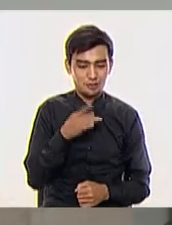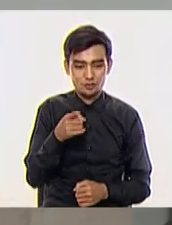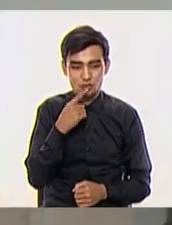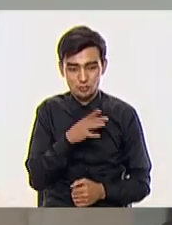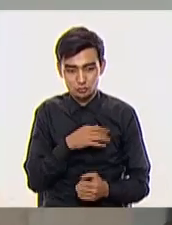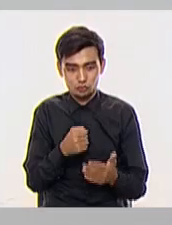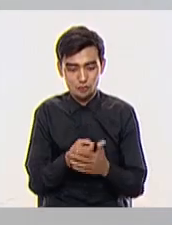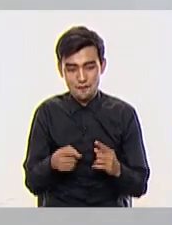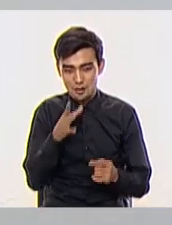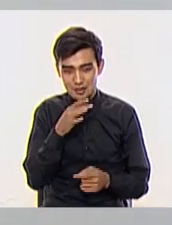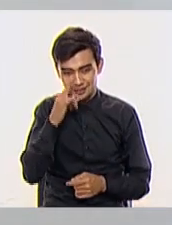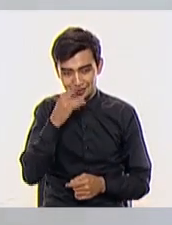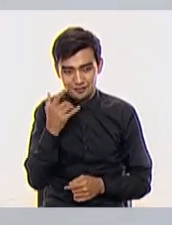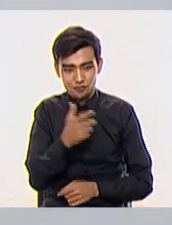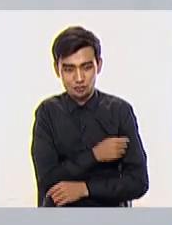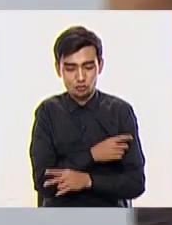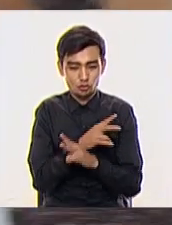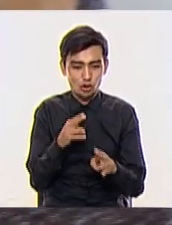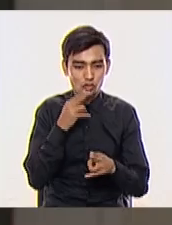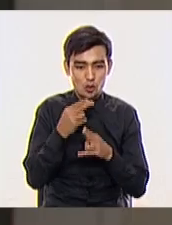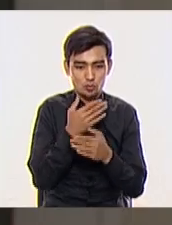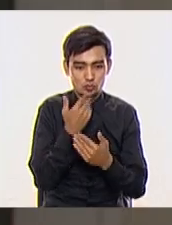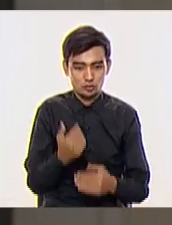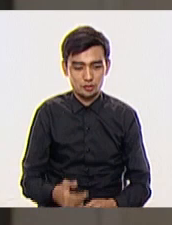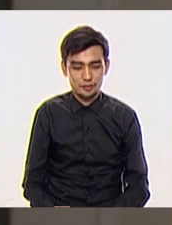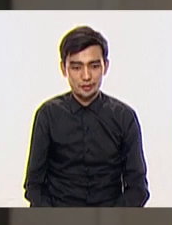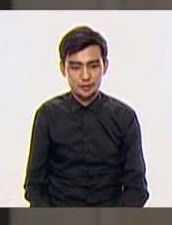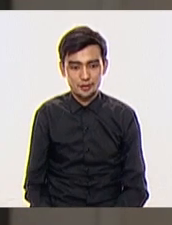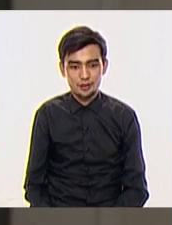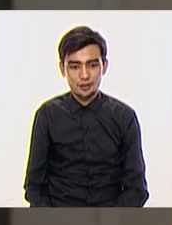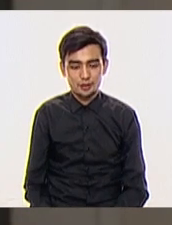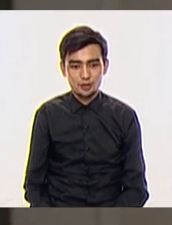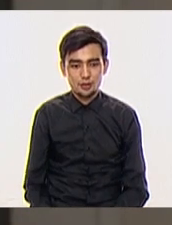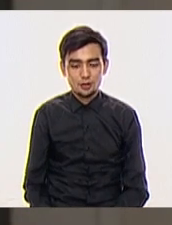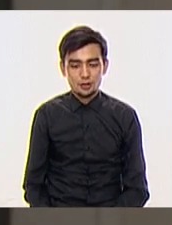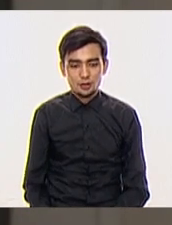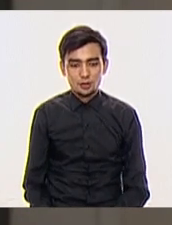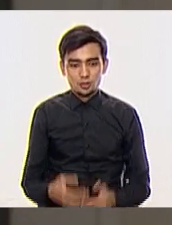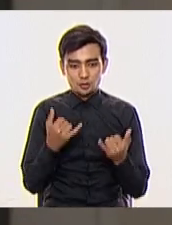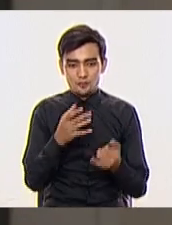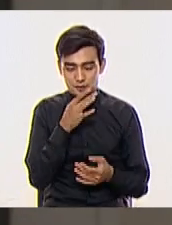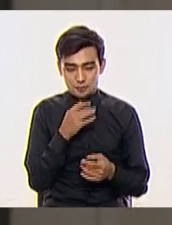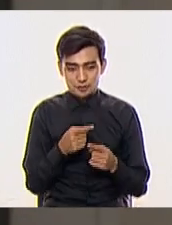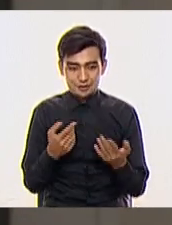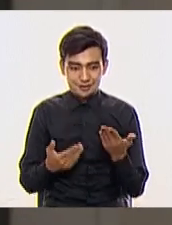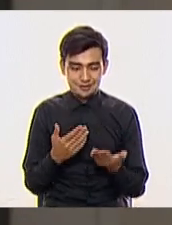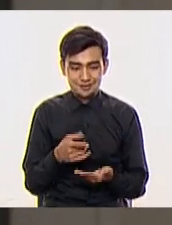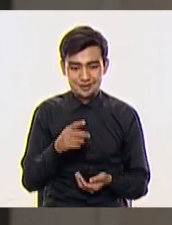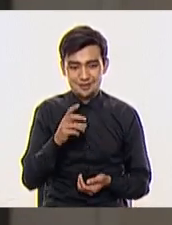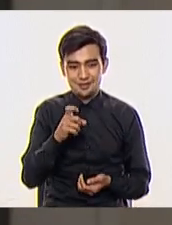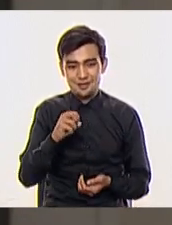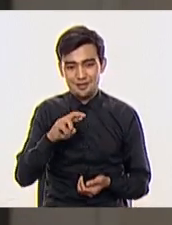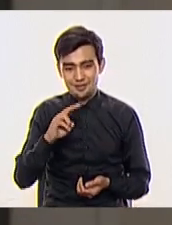что до сих пор на отечественный продукт никто не жаловался. Момент, если вот, даже если сравнить, здесь Хаят